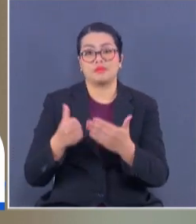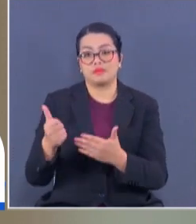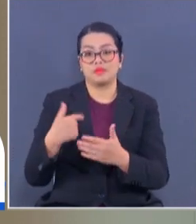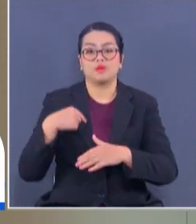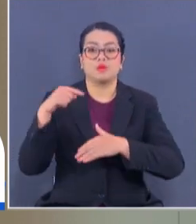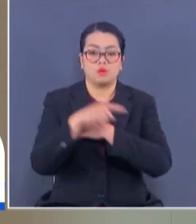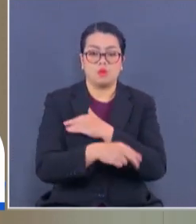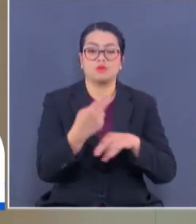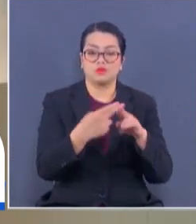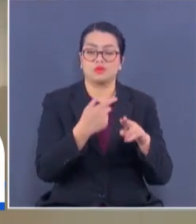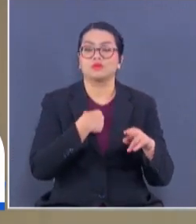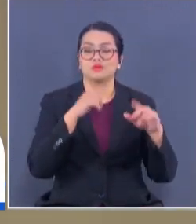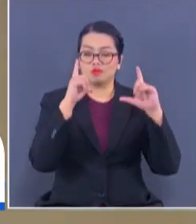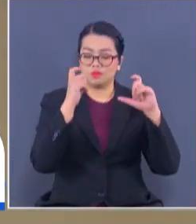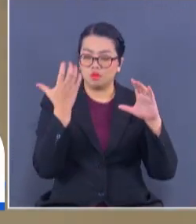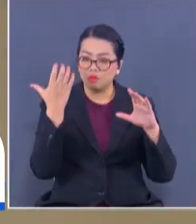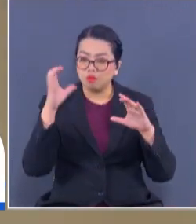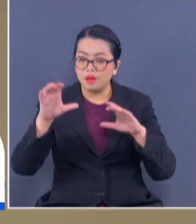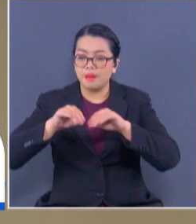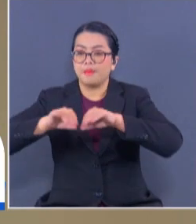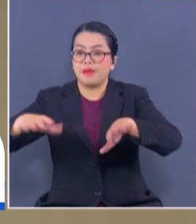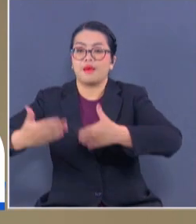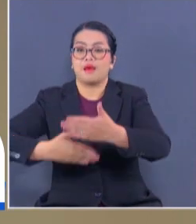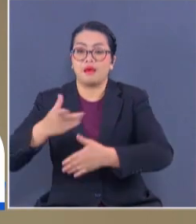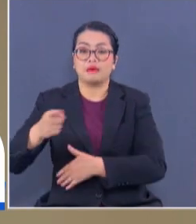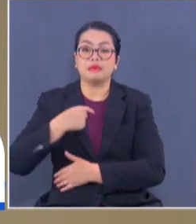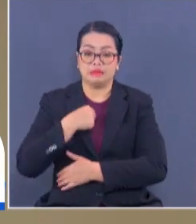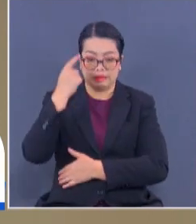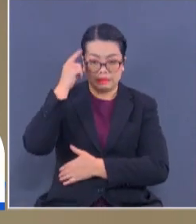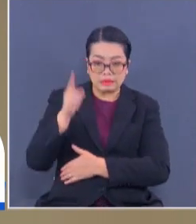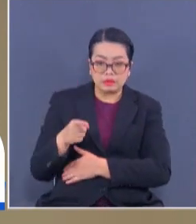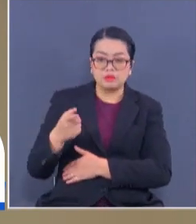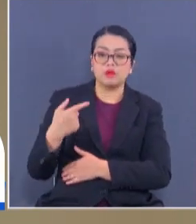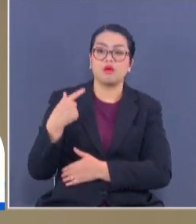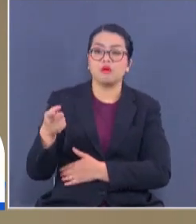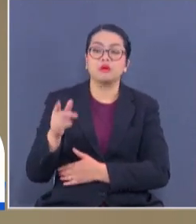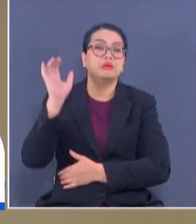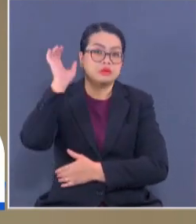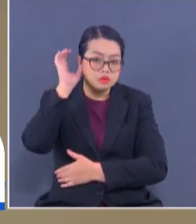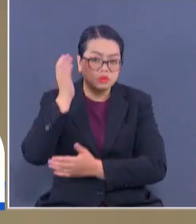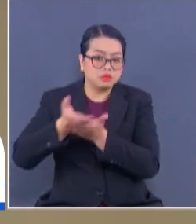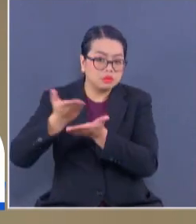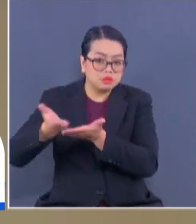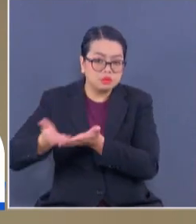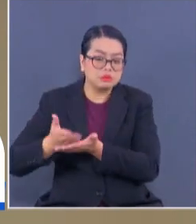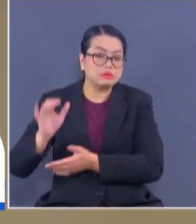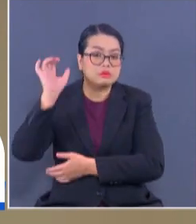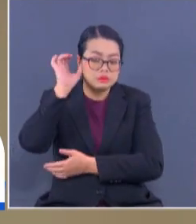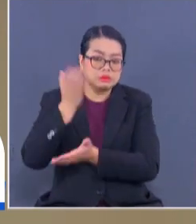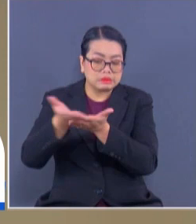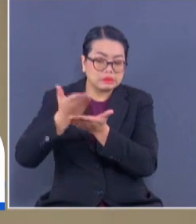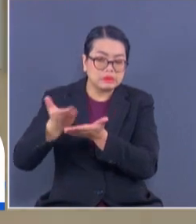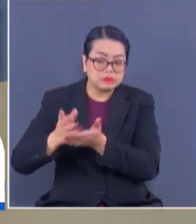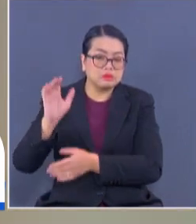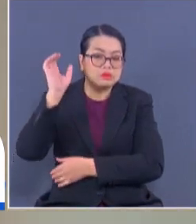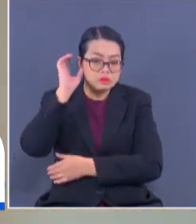งเอาชื่อและรูปไปหลอกขายของด้วยความที่เข้าใจว่าเป็นตัวจริงที่เป็นนักแสดงก็รู้สึกว่าน่าเชื่อถือและหล